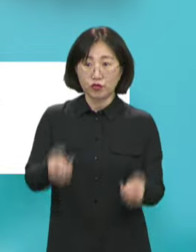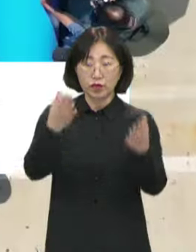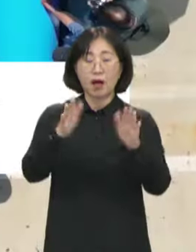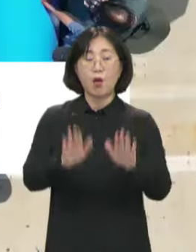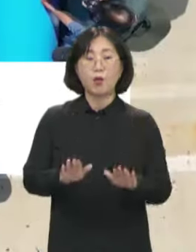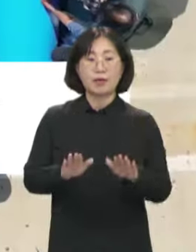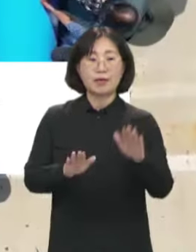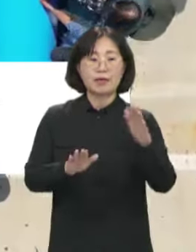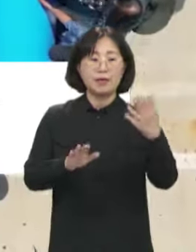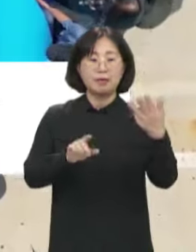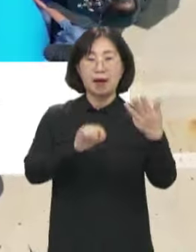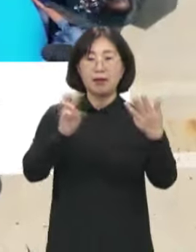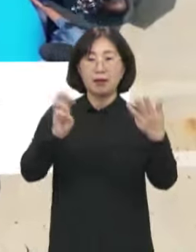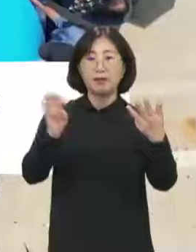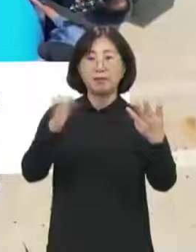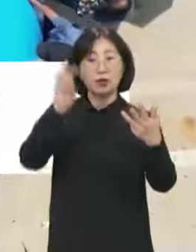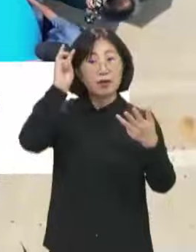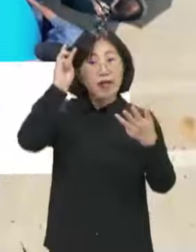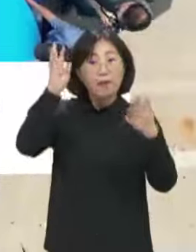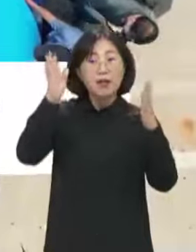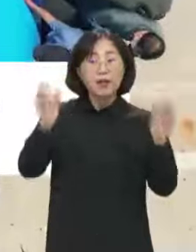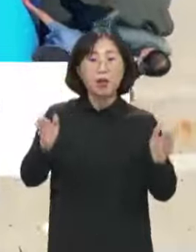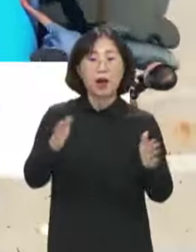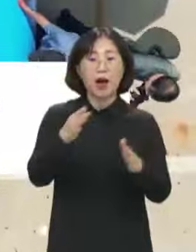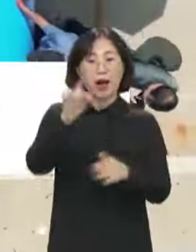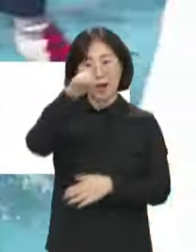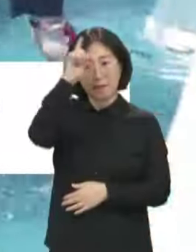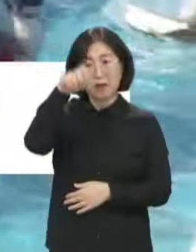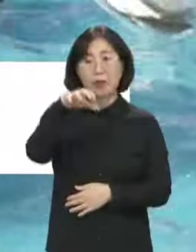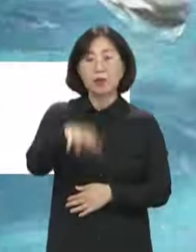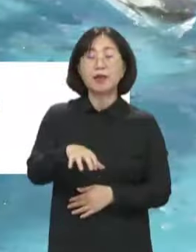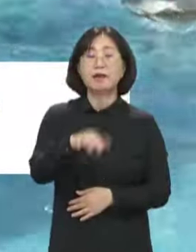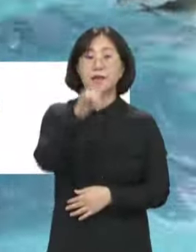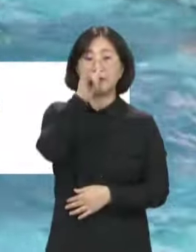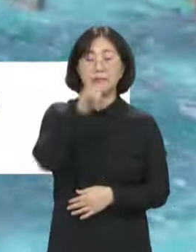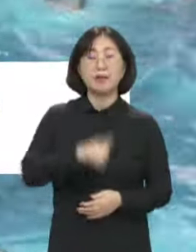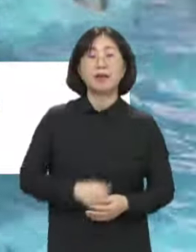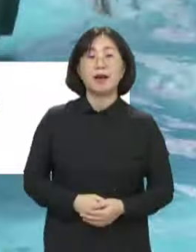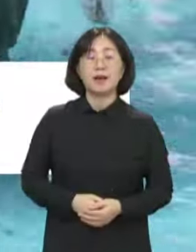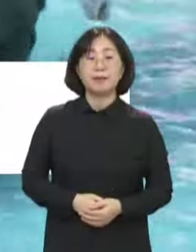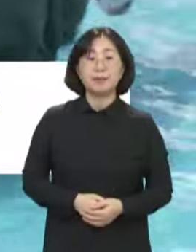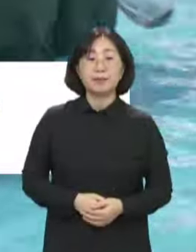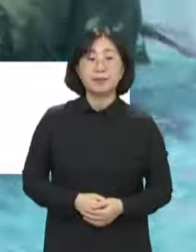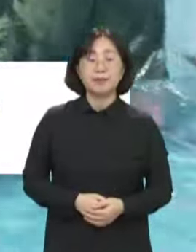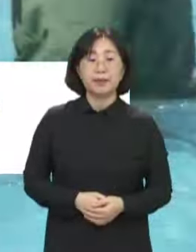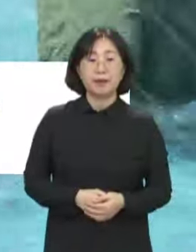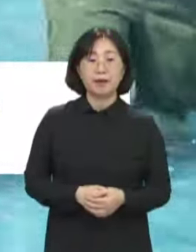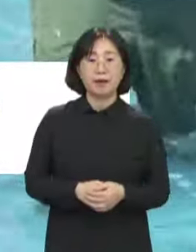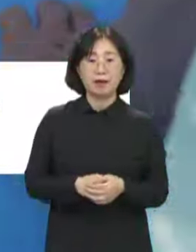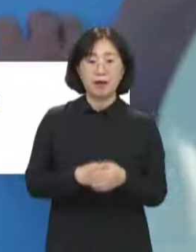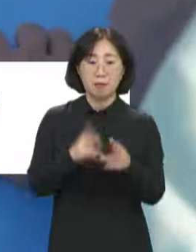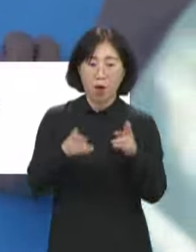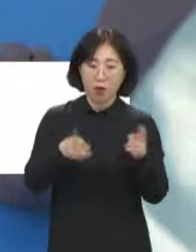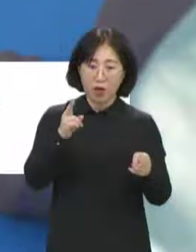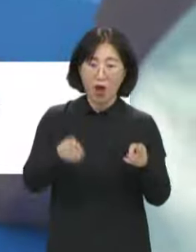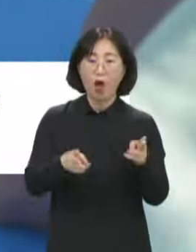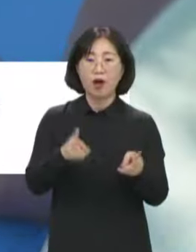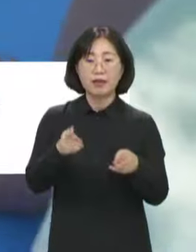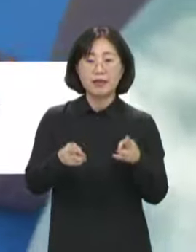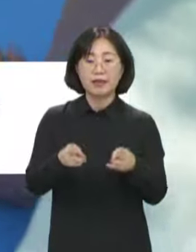오는 30일부터 4일간 엑스포 과학공원 한빛광장에서 열립니다. 축제에서는 꽃게 등 제철